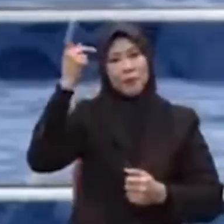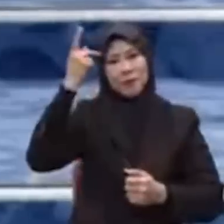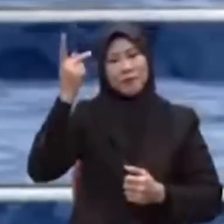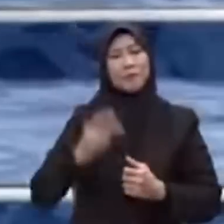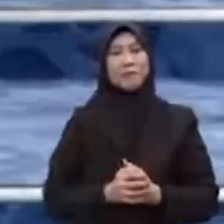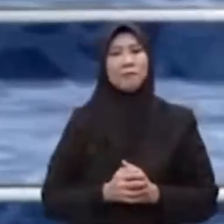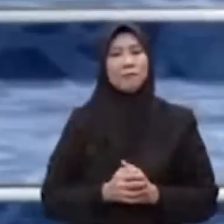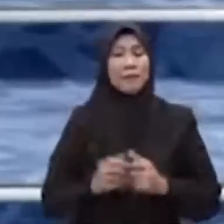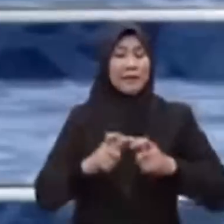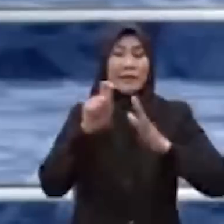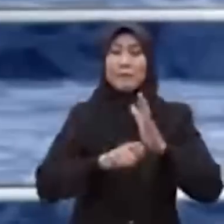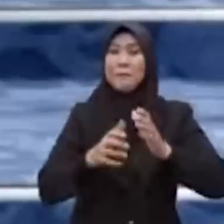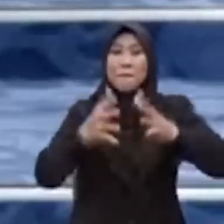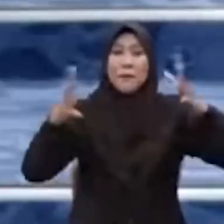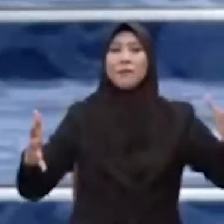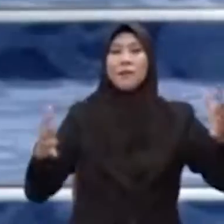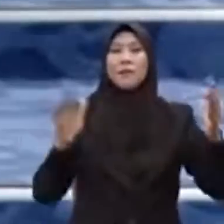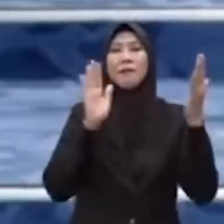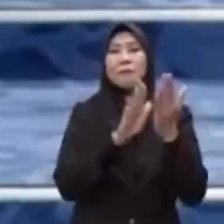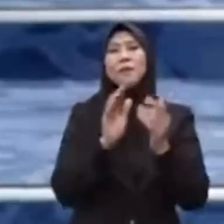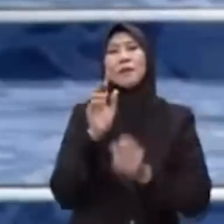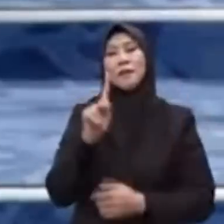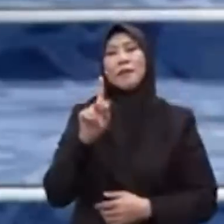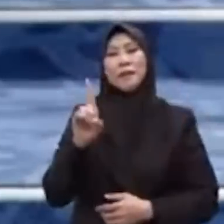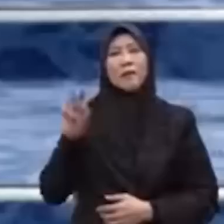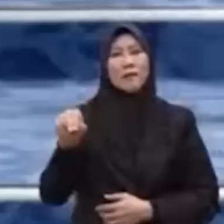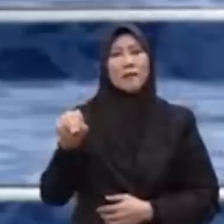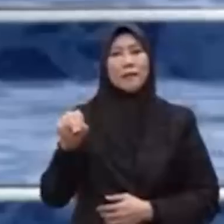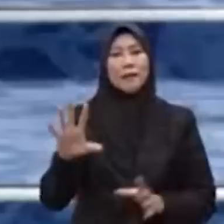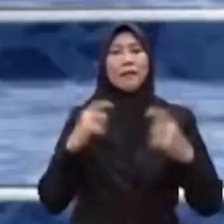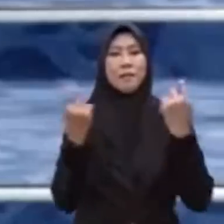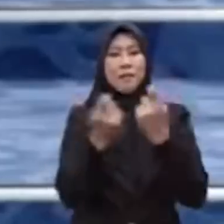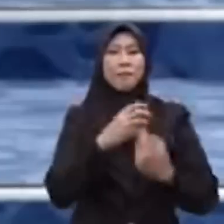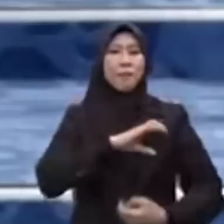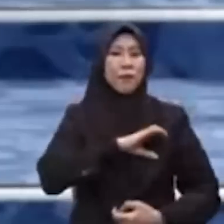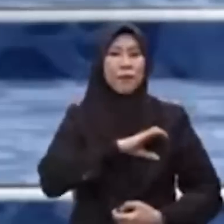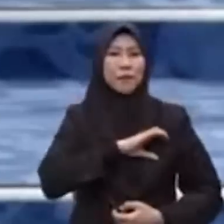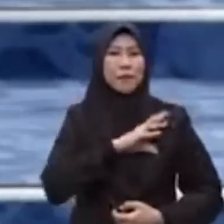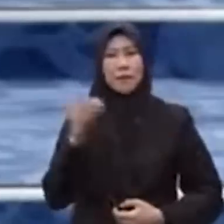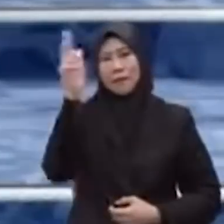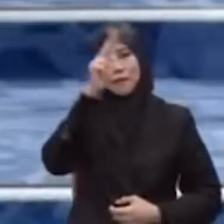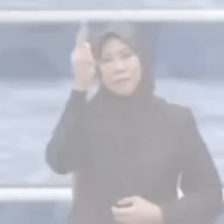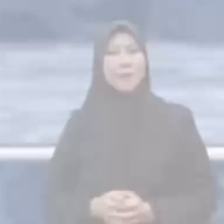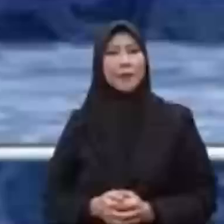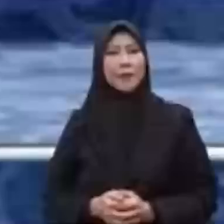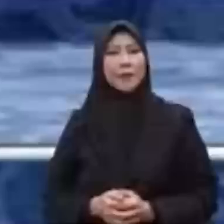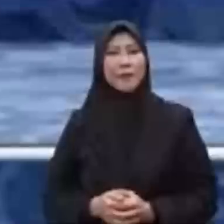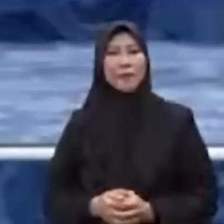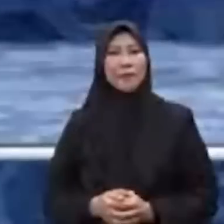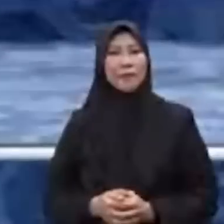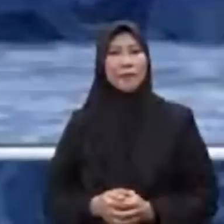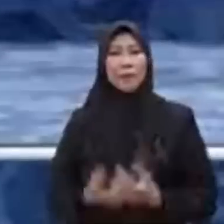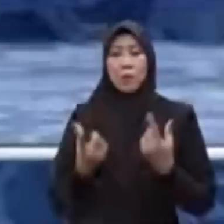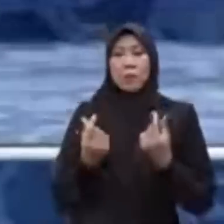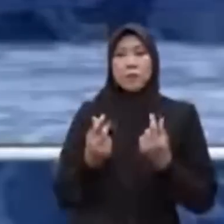terbesar yang dihadapi oleh kdn oleh pasukan polisi dan oleh kerajaan seluruhnya Apakah